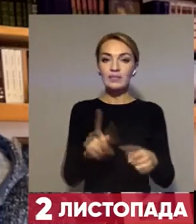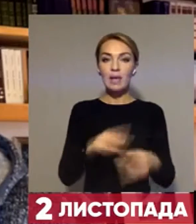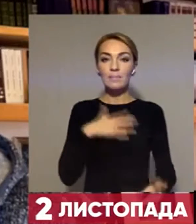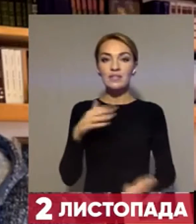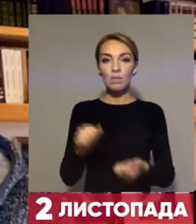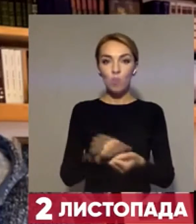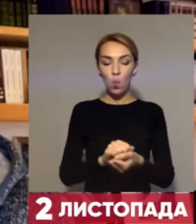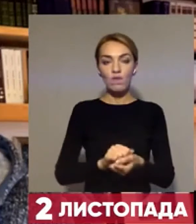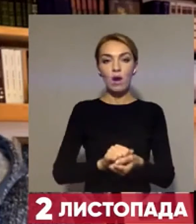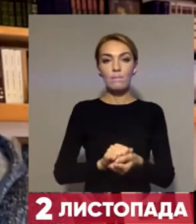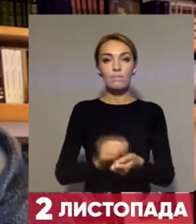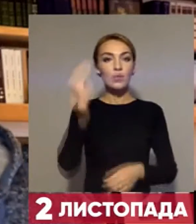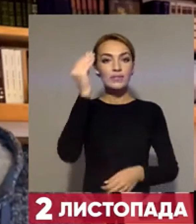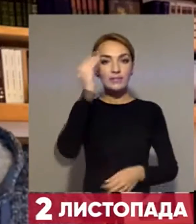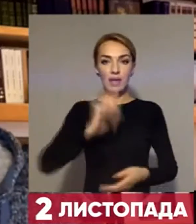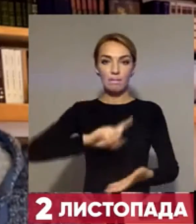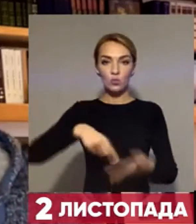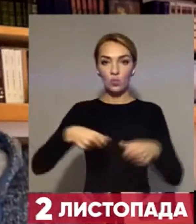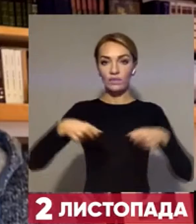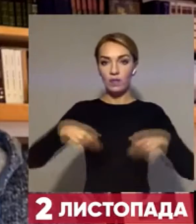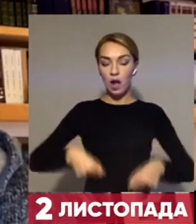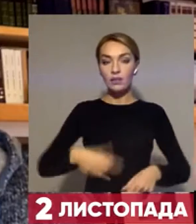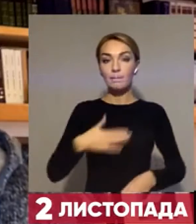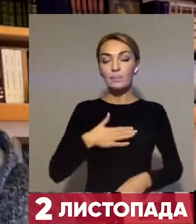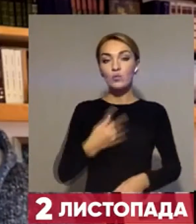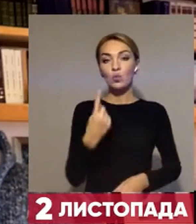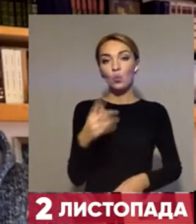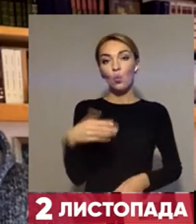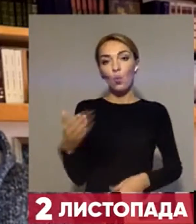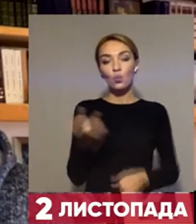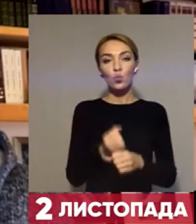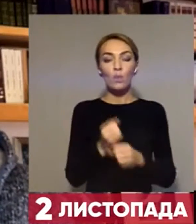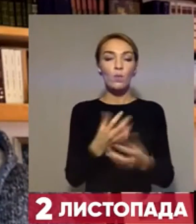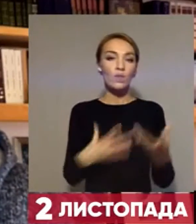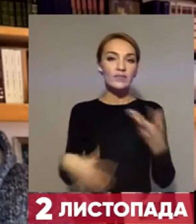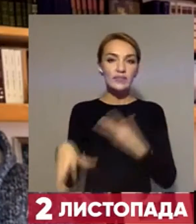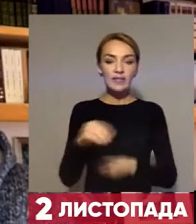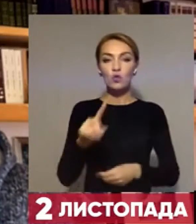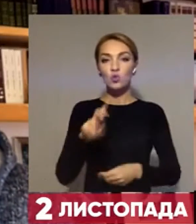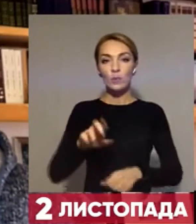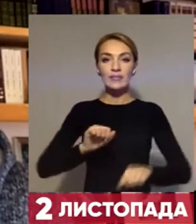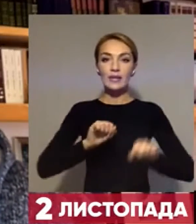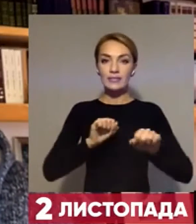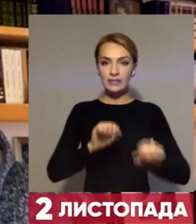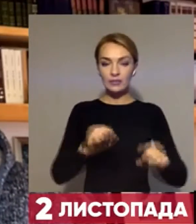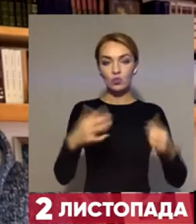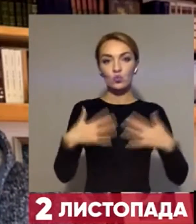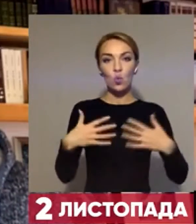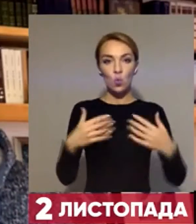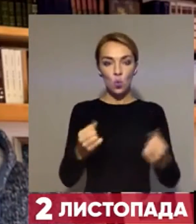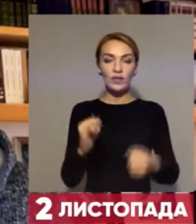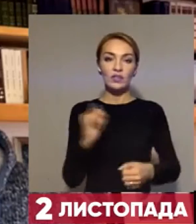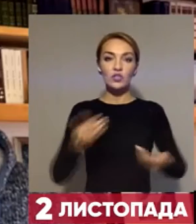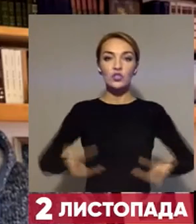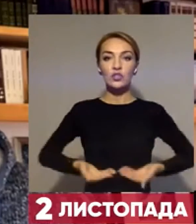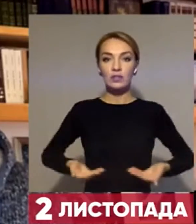влади, і ми з одного боку робимо все, щоб захистити здоров'я і життя людей.